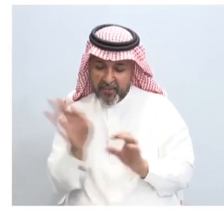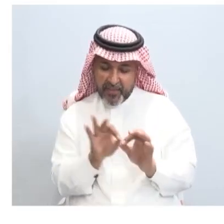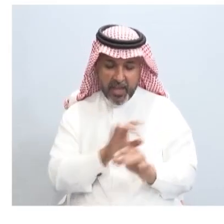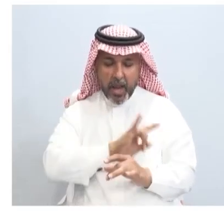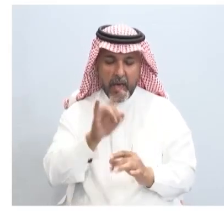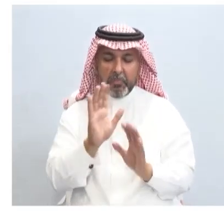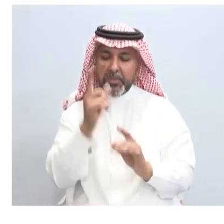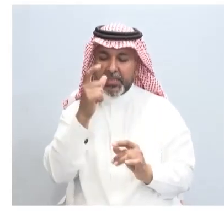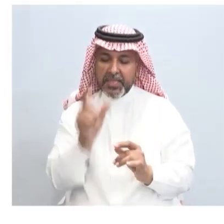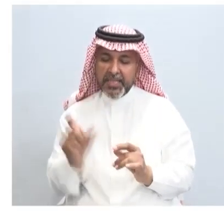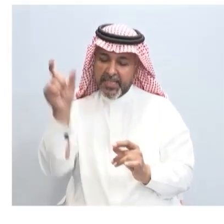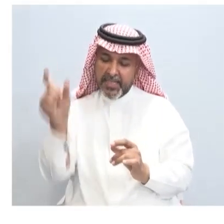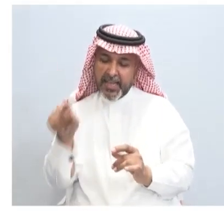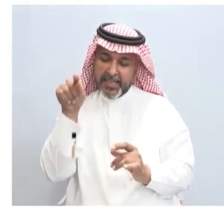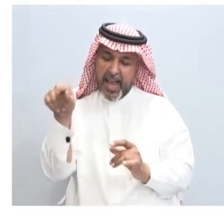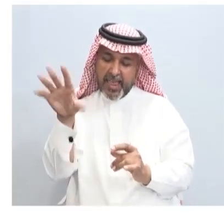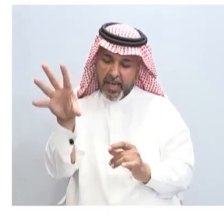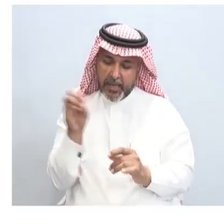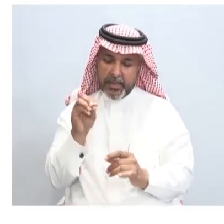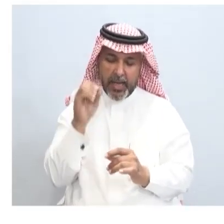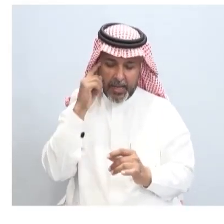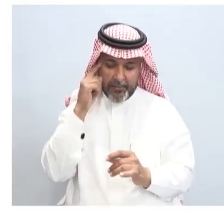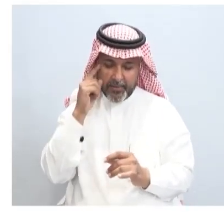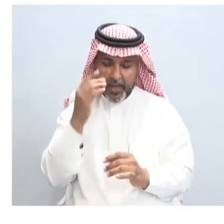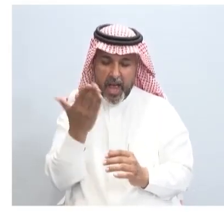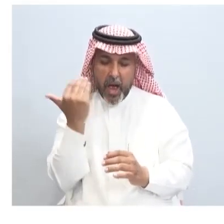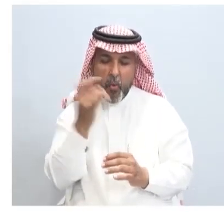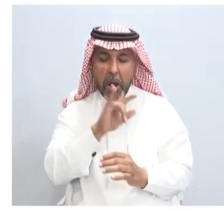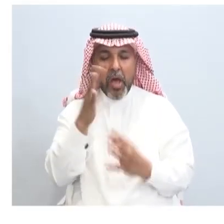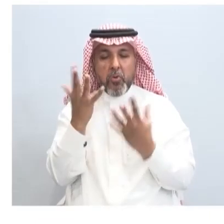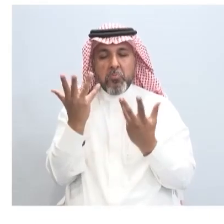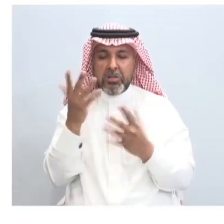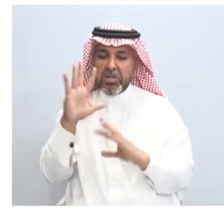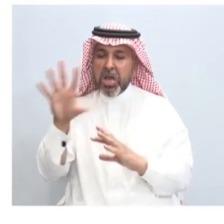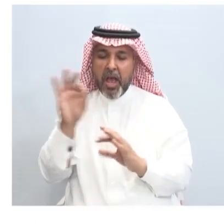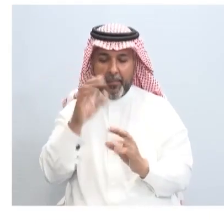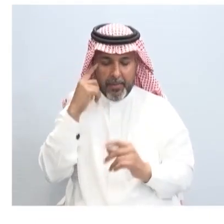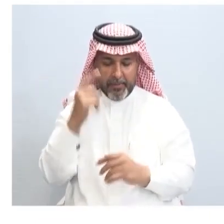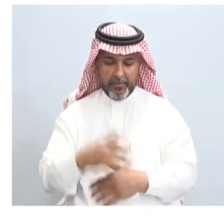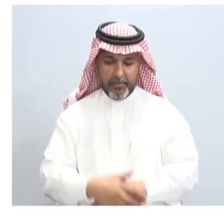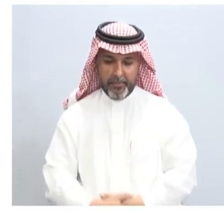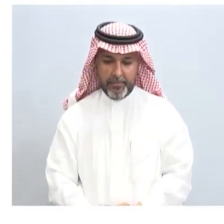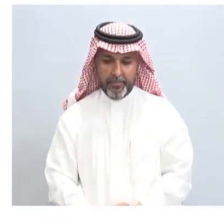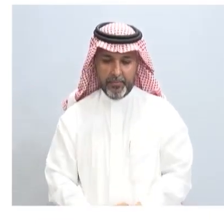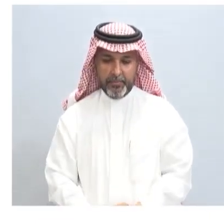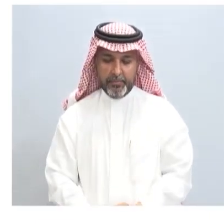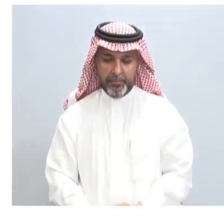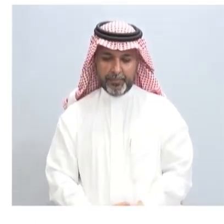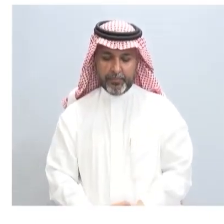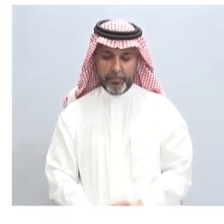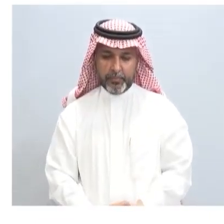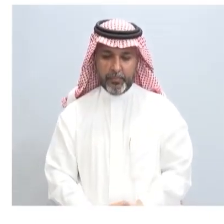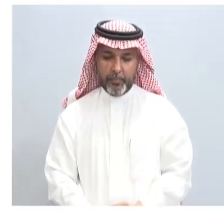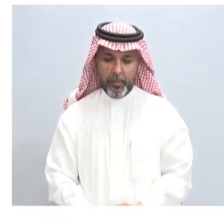720 على 720 ننتقل الحين ايضا الى مبدا التباديل مع التكرار اذا كانت بعض